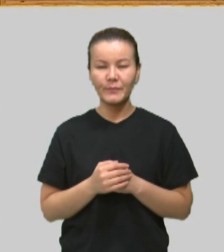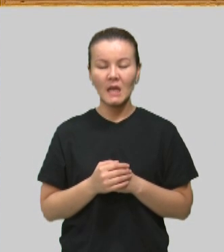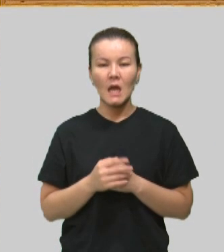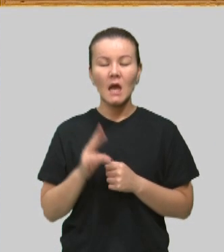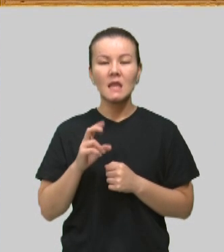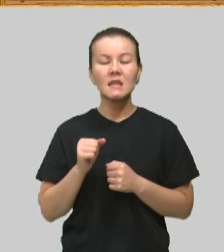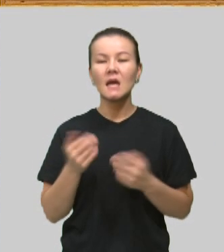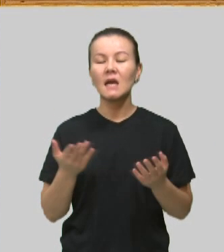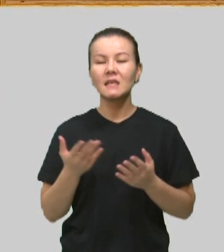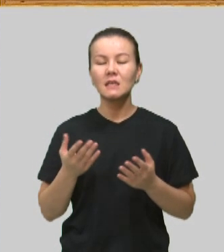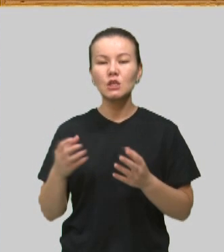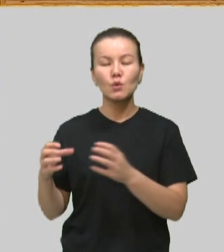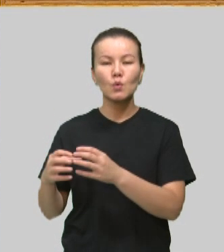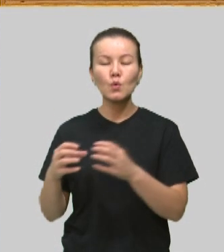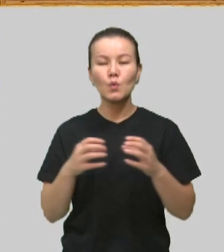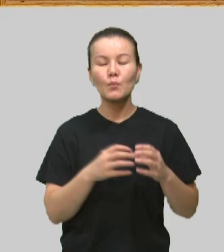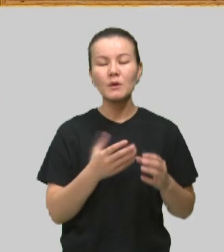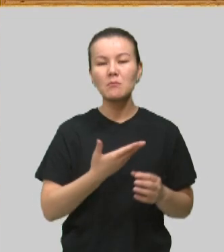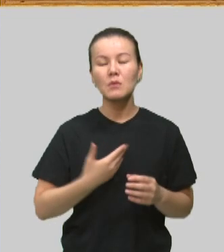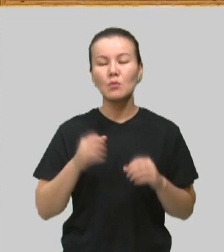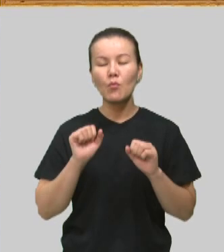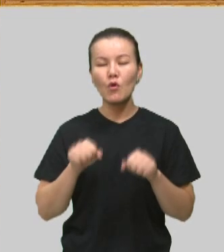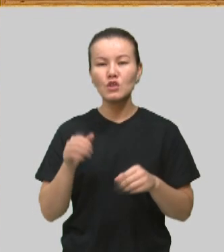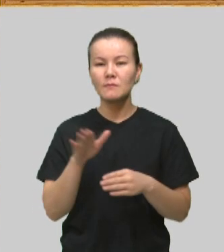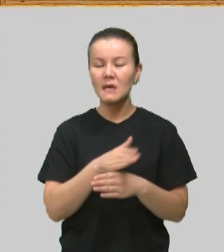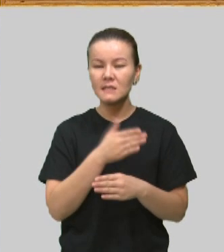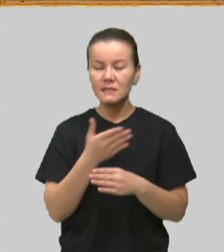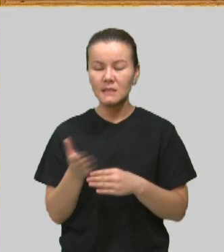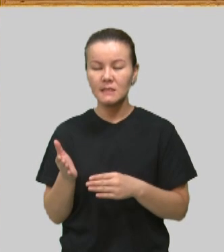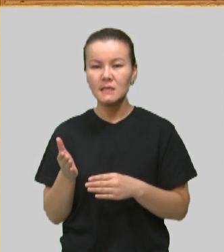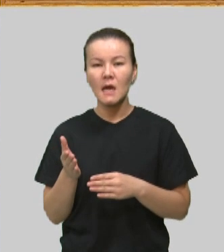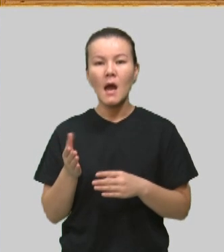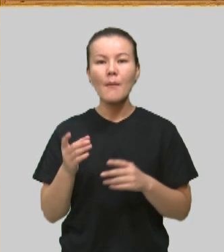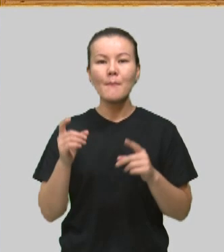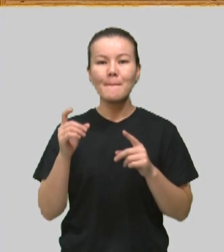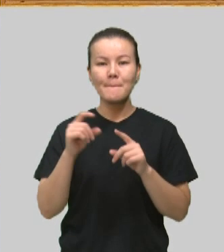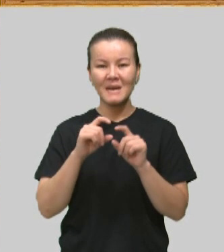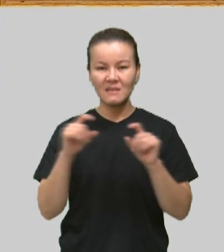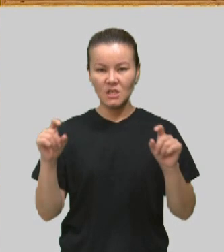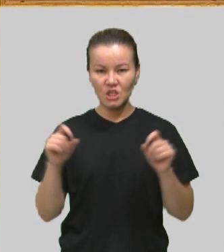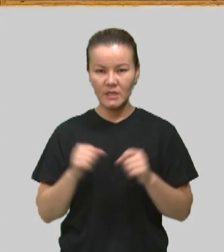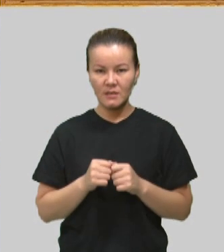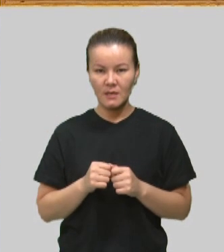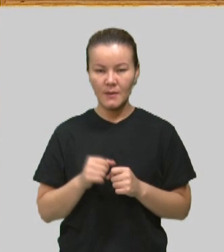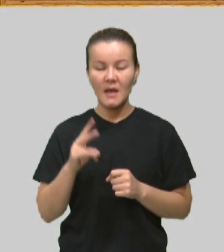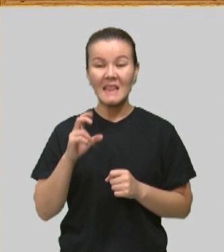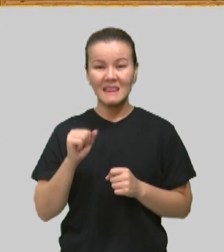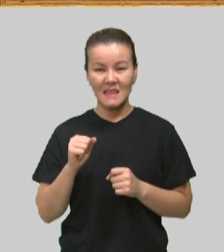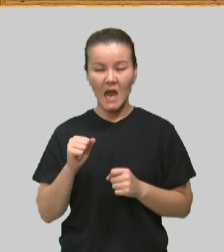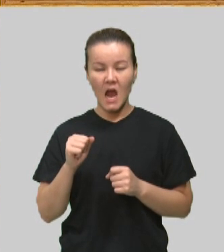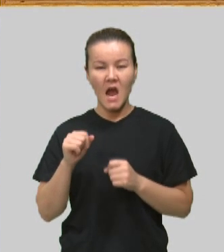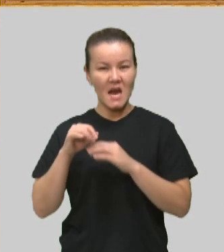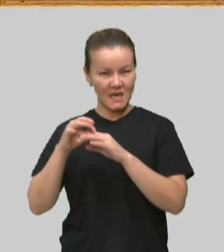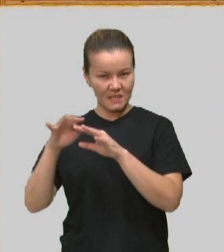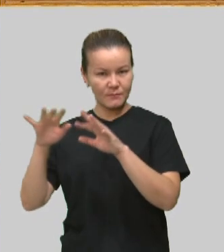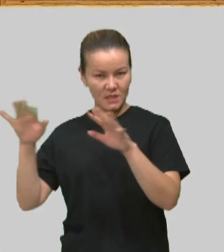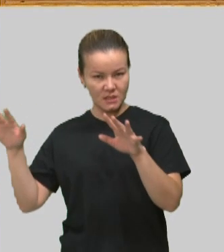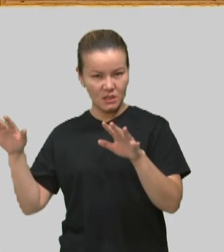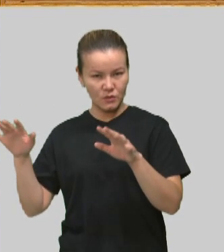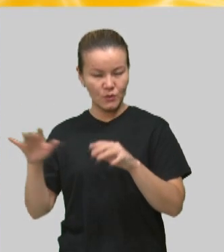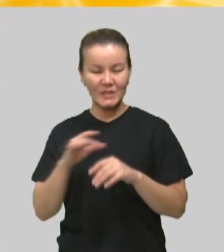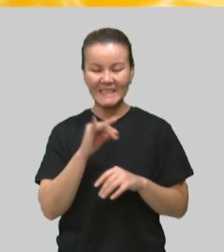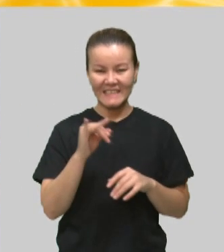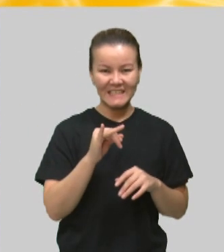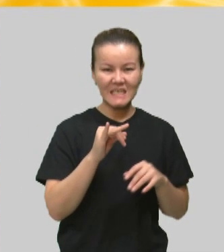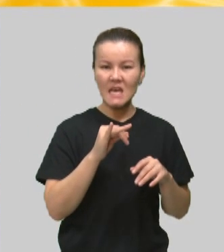На какие группы мы можем разделить предложение? На распространенное